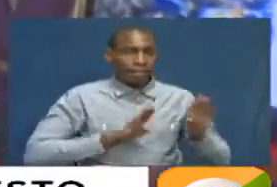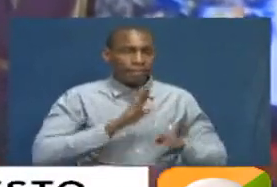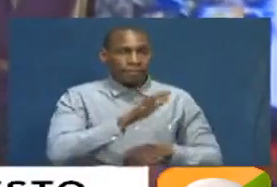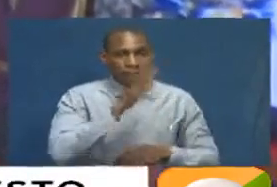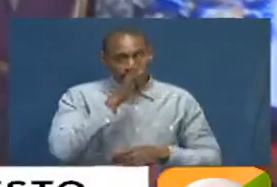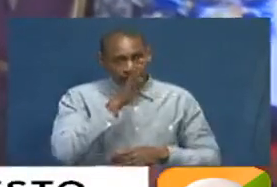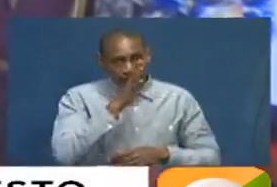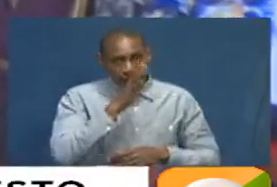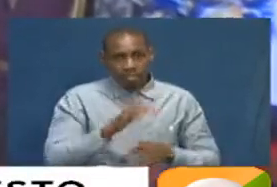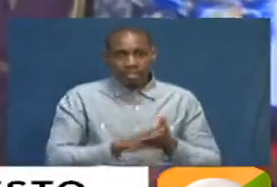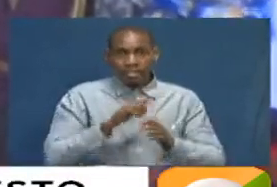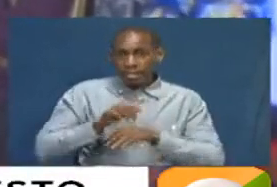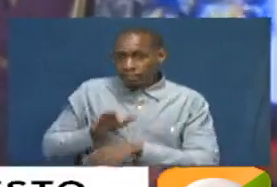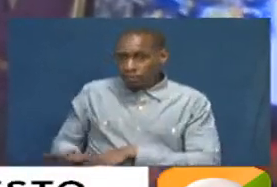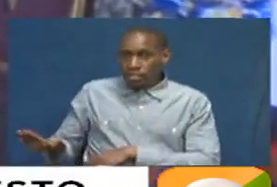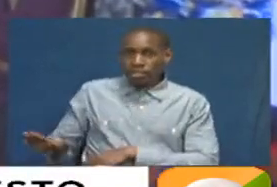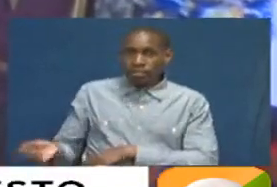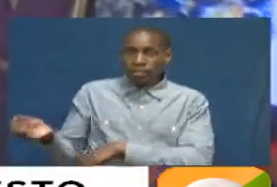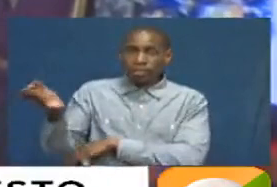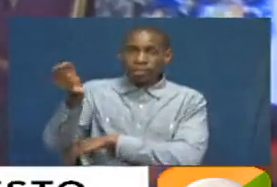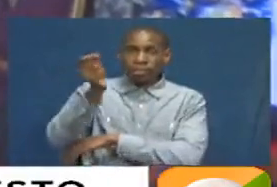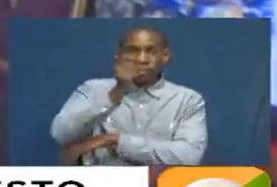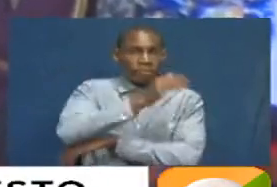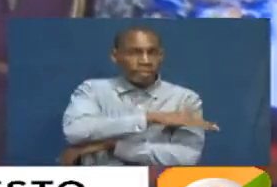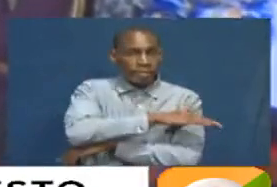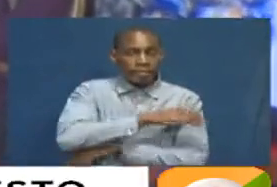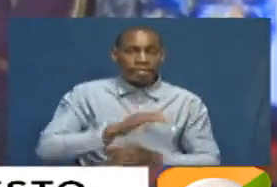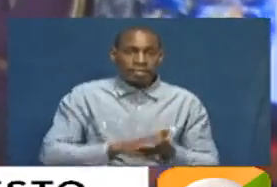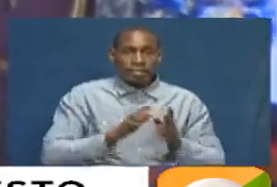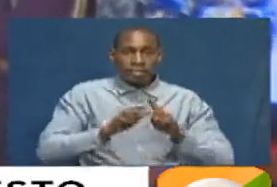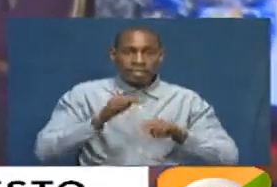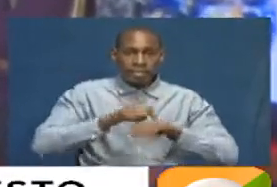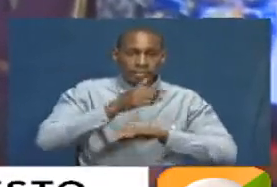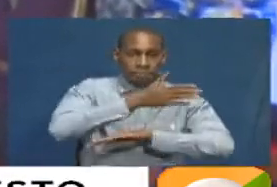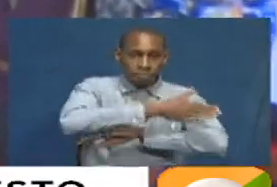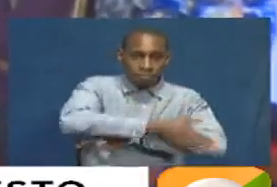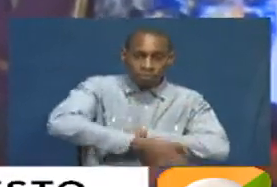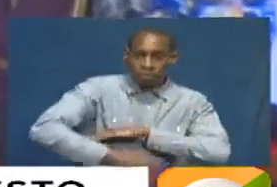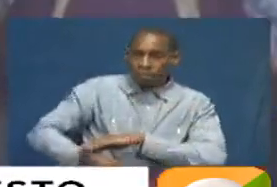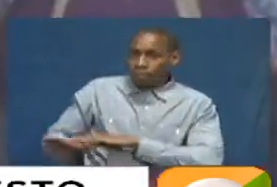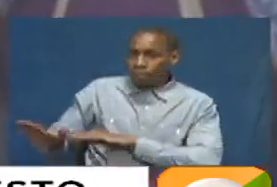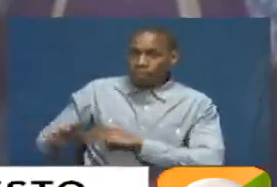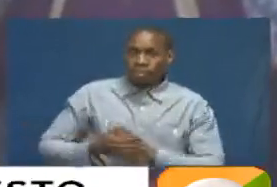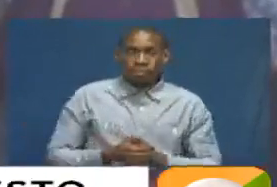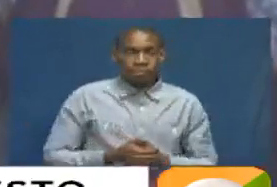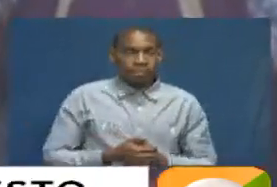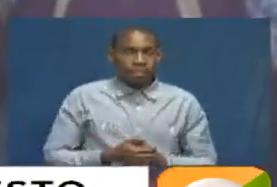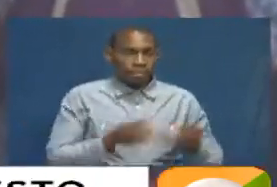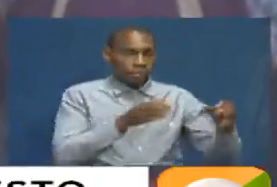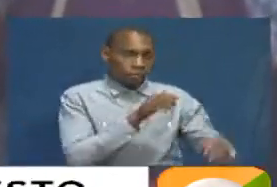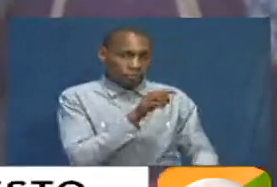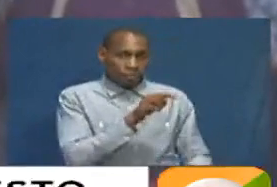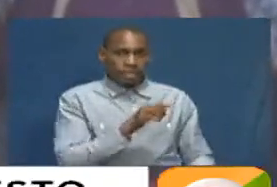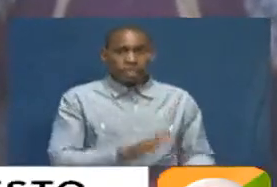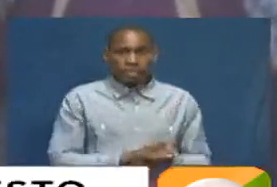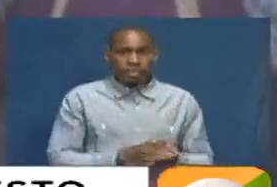ni uongo kuanzia asubuhi paka jioni. Kuanzia usiku paka asubuhi. Hawa jamaa ni